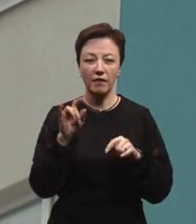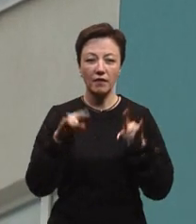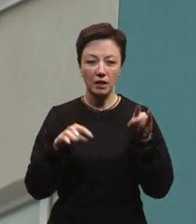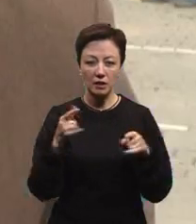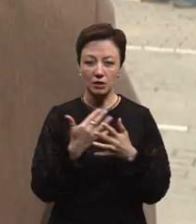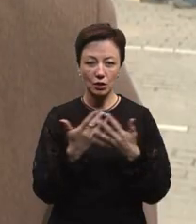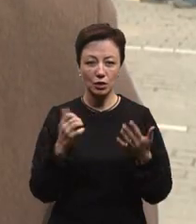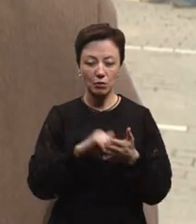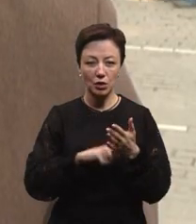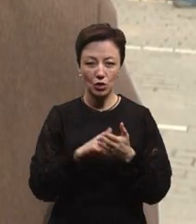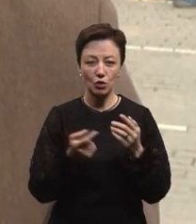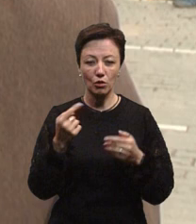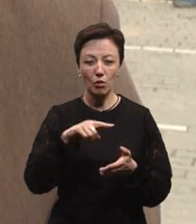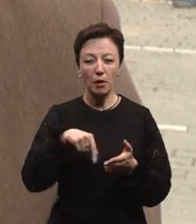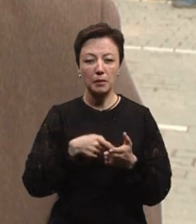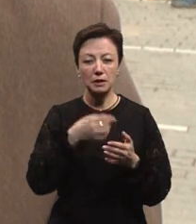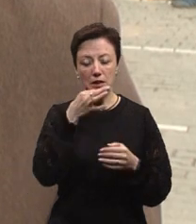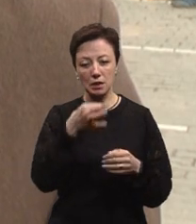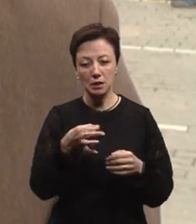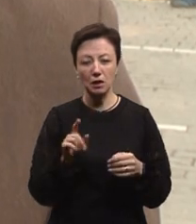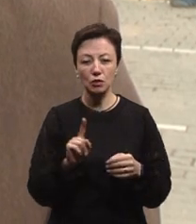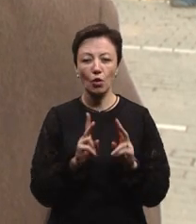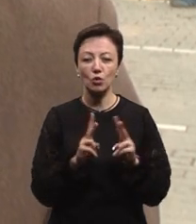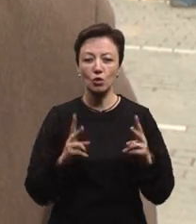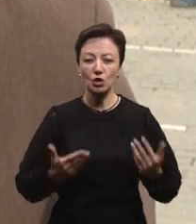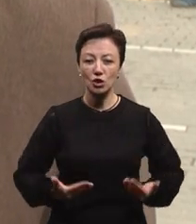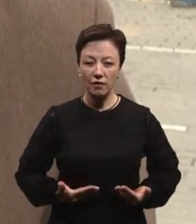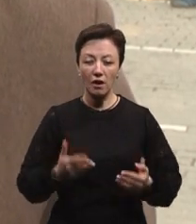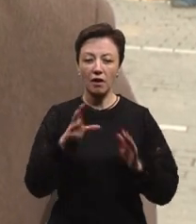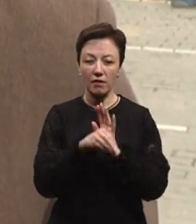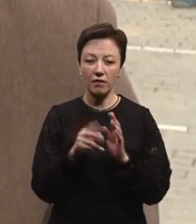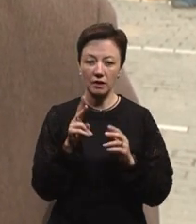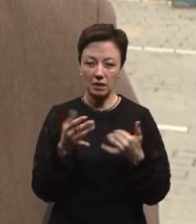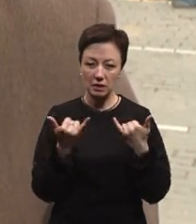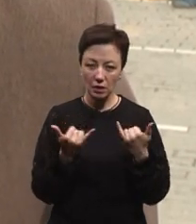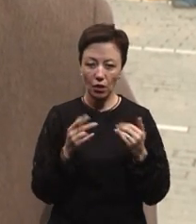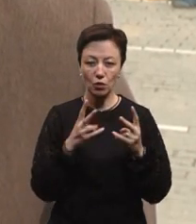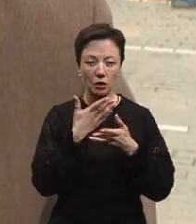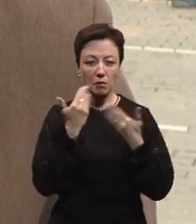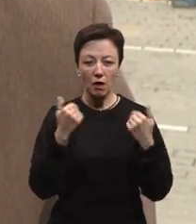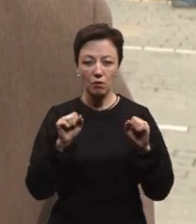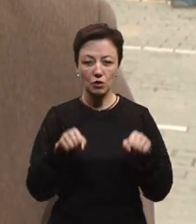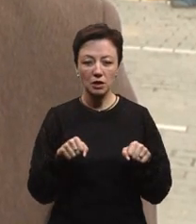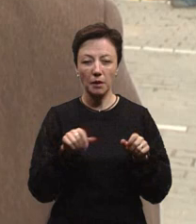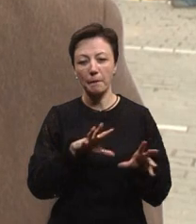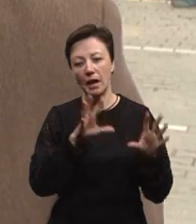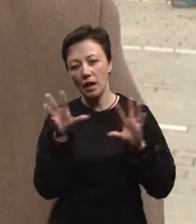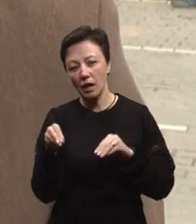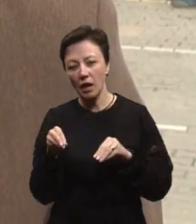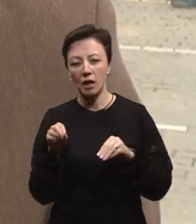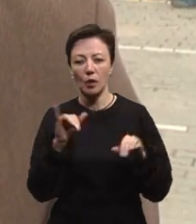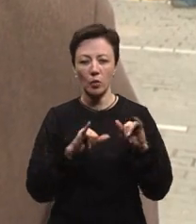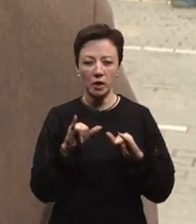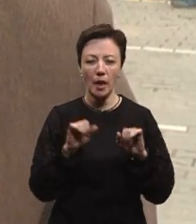з різних причин тому місто тоді сказало що хто живе вже в квартирі зараз хто не має можливості десь переїхати від'їхати